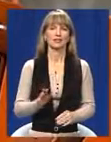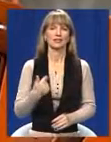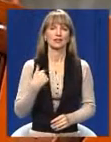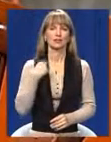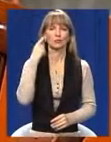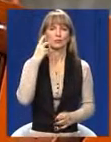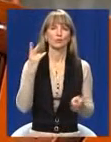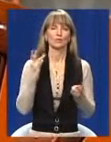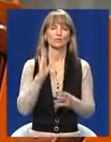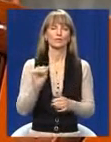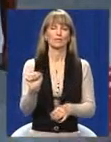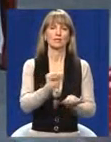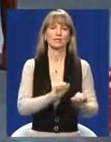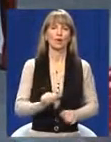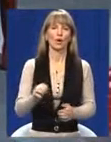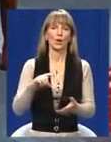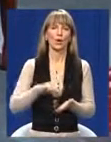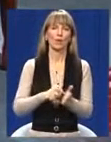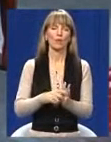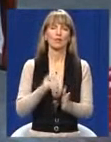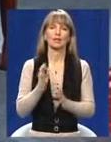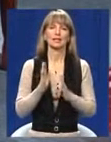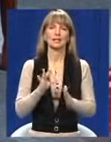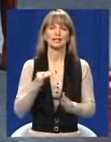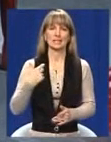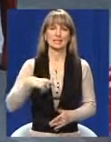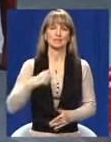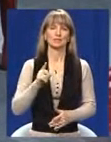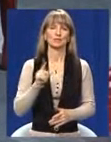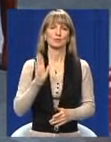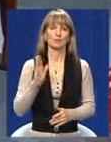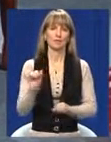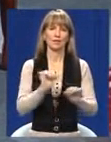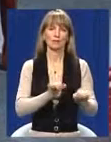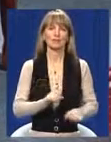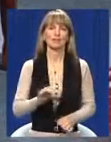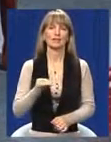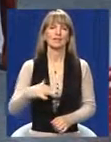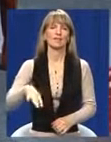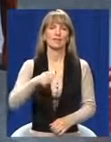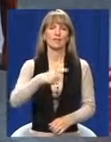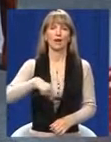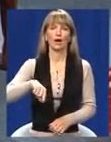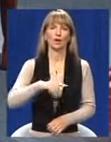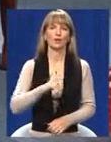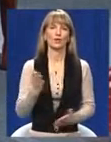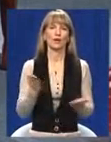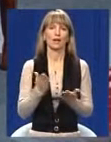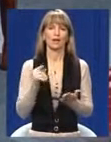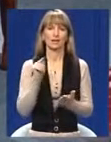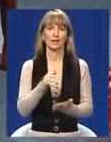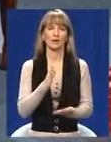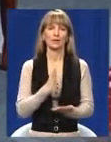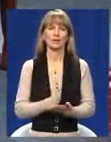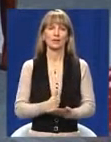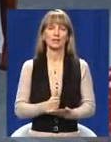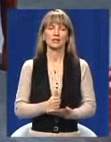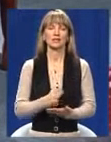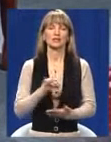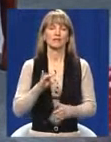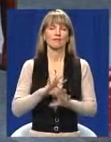треба буде відмивати кімнату. І не тільки кімнату, а й себе, власне, будеш відмивати, і всіх оточуючих, котрі там знаходилися.